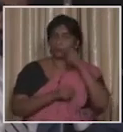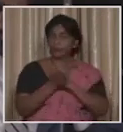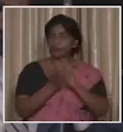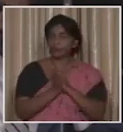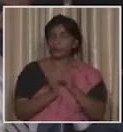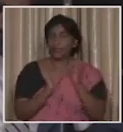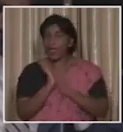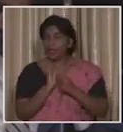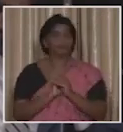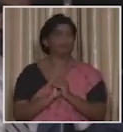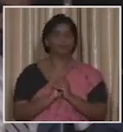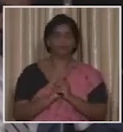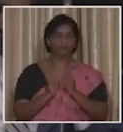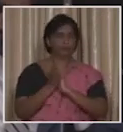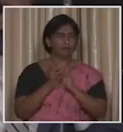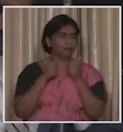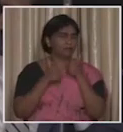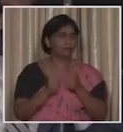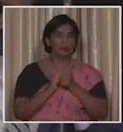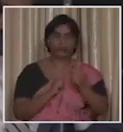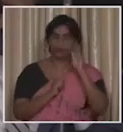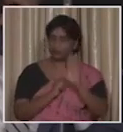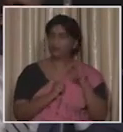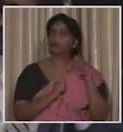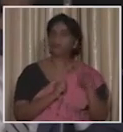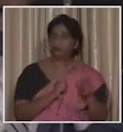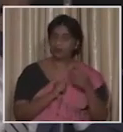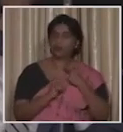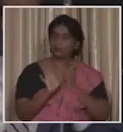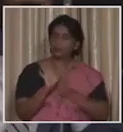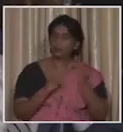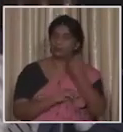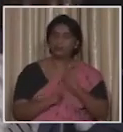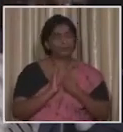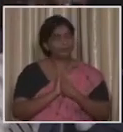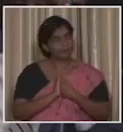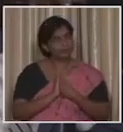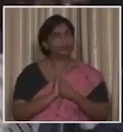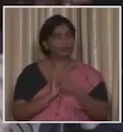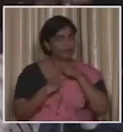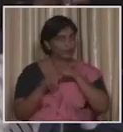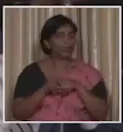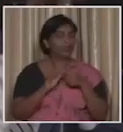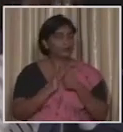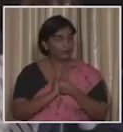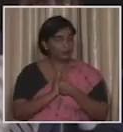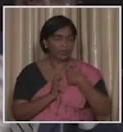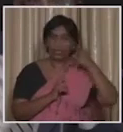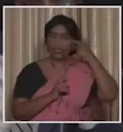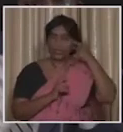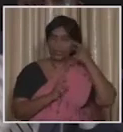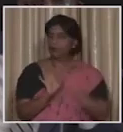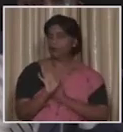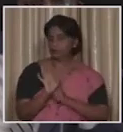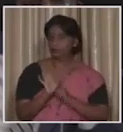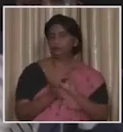ණය නැති විදියට ඉතාම ශ්‍රේෂ්ඨ මෙහෙවරක් කරා කියන කාරණය අපි සෑම කෙනෙකුටම ඉතාම ගෞරවයක්. ඒ නිසා ඒ ගෞරවය අපේ සිතෙහි